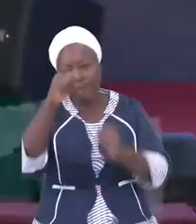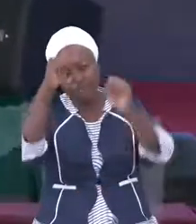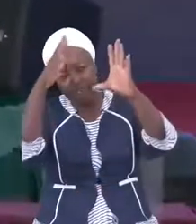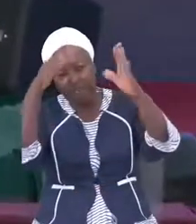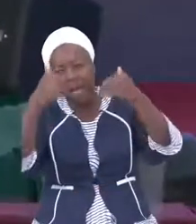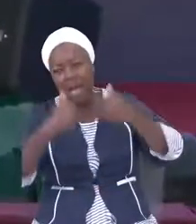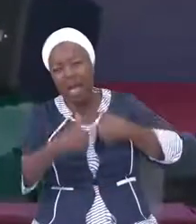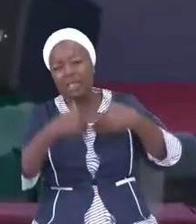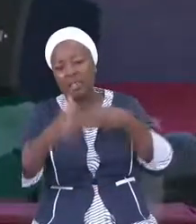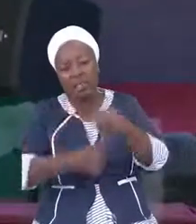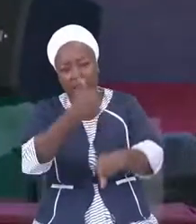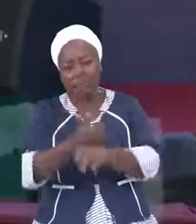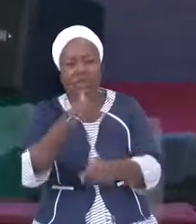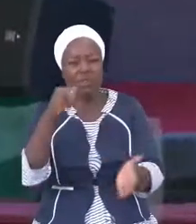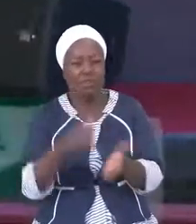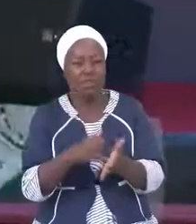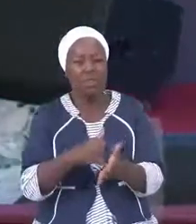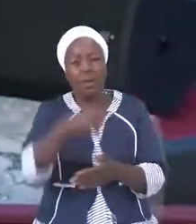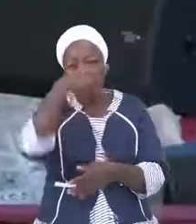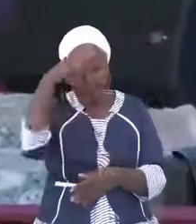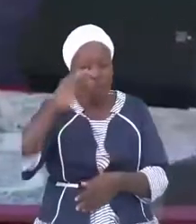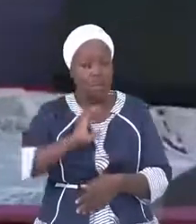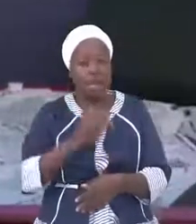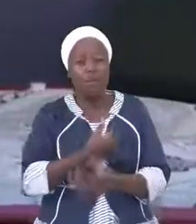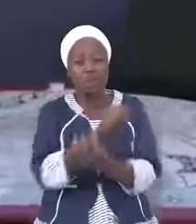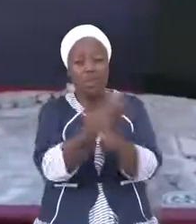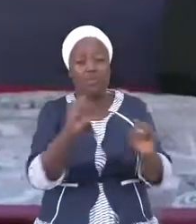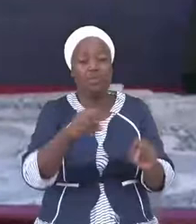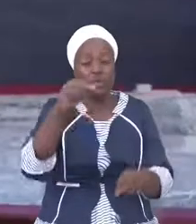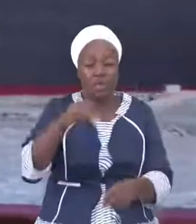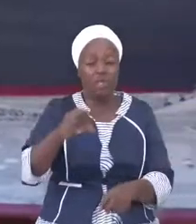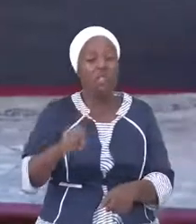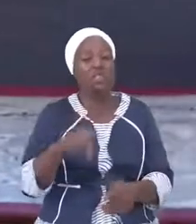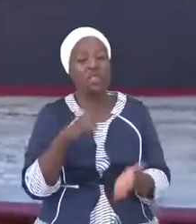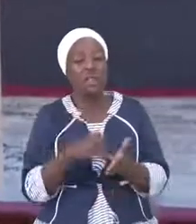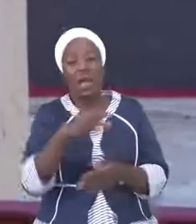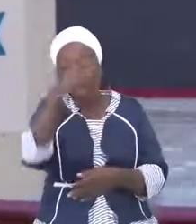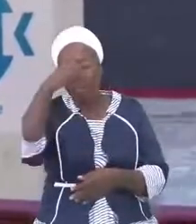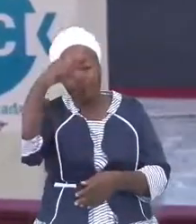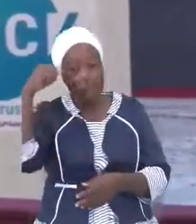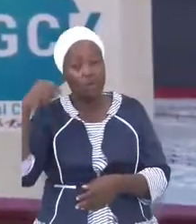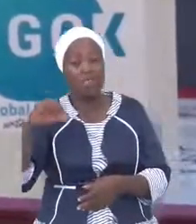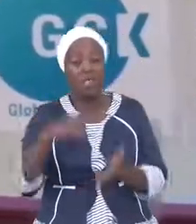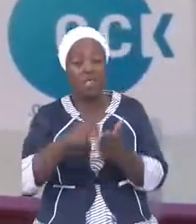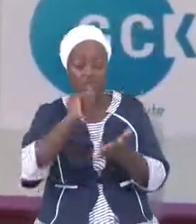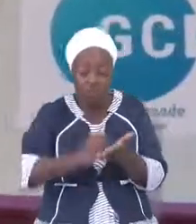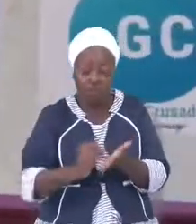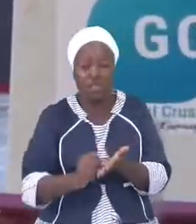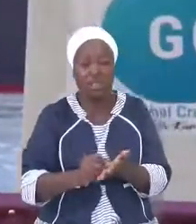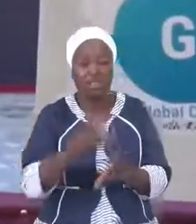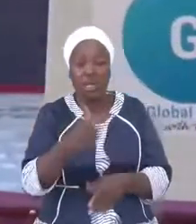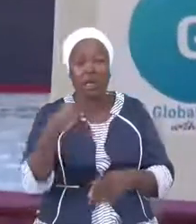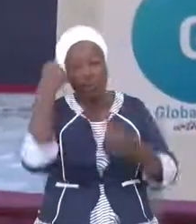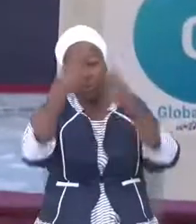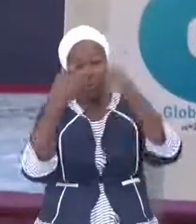de l'homme souffrit beaucoup, parce que le Père l'a ordonné, parce que notre rédemption en a besoin, parce